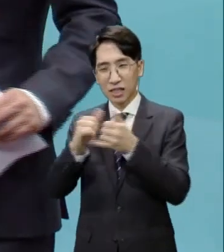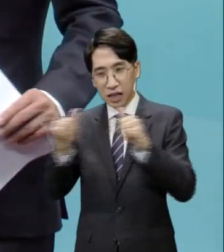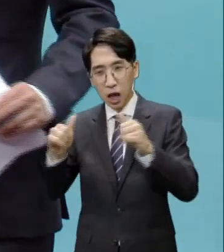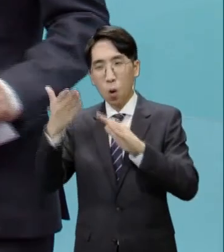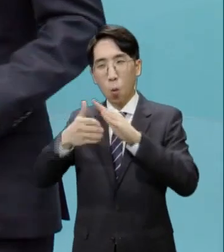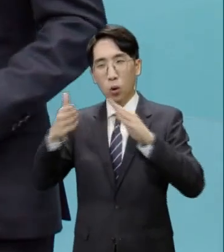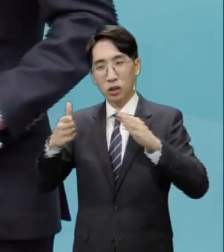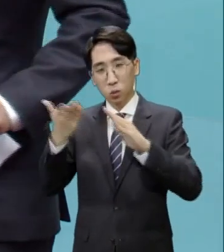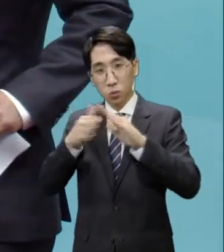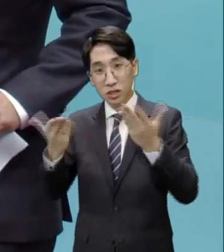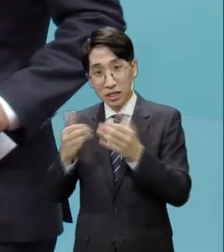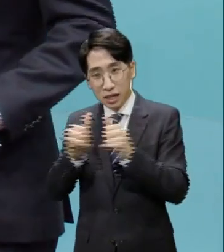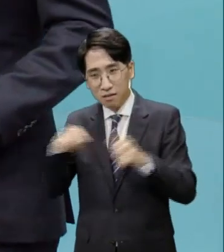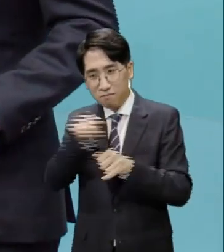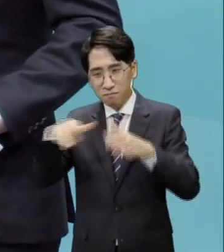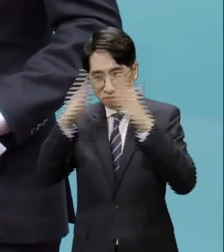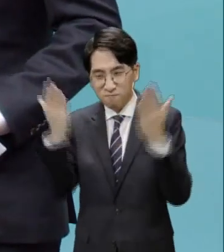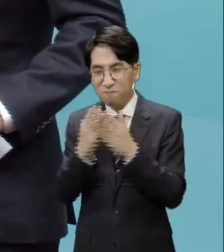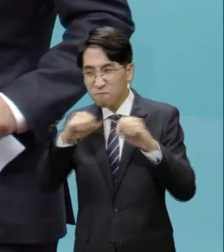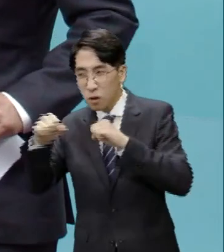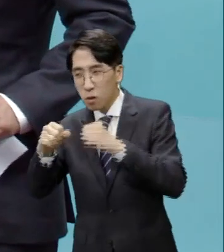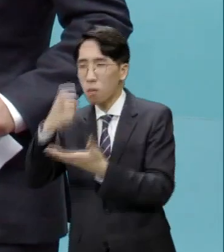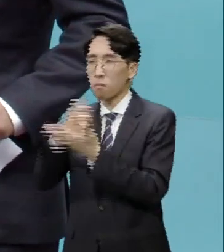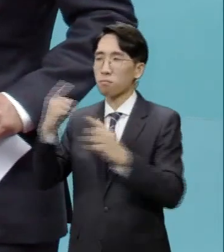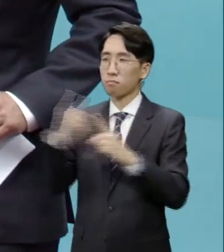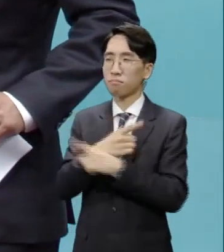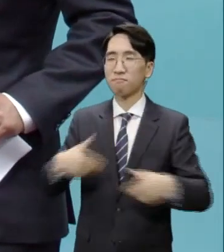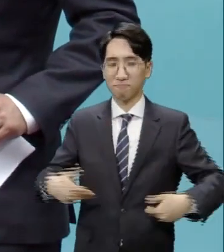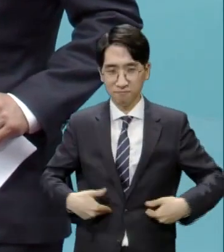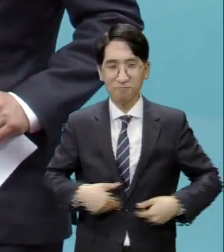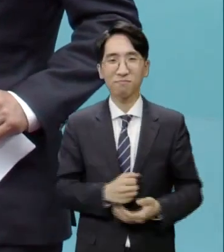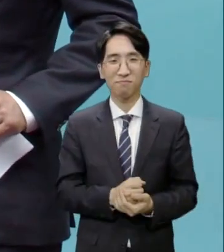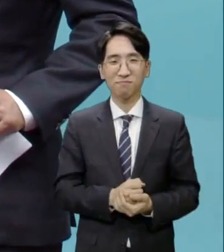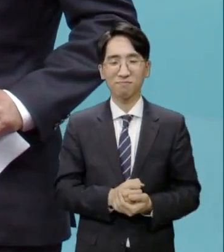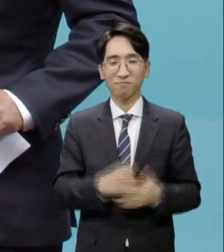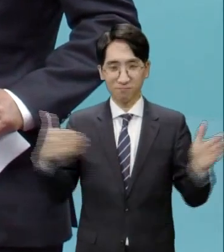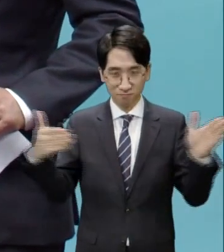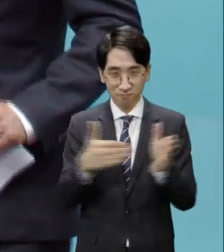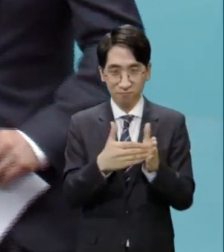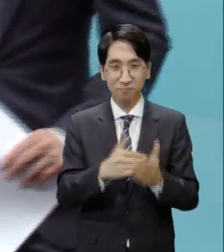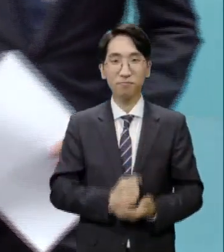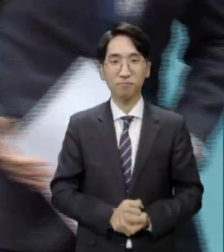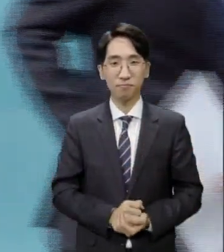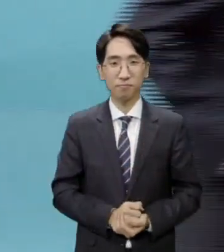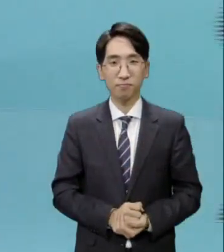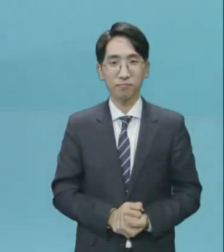자 약속했던 5분이 됐습니다 이번주 국회도 5분 순사 완료했습니다